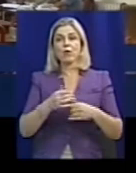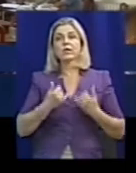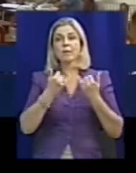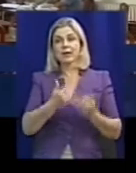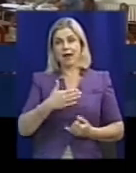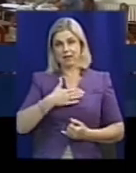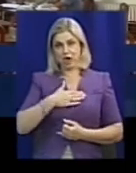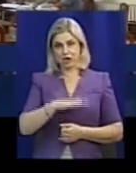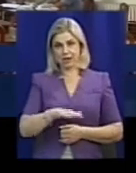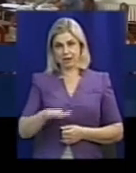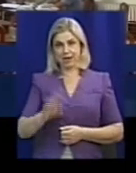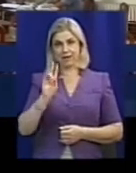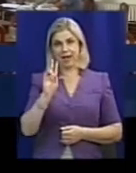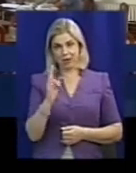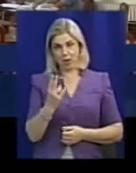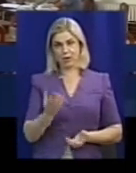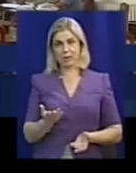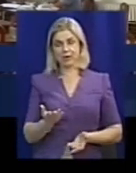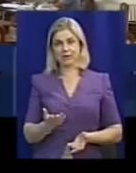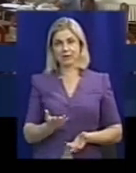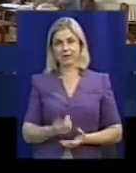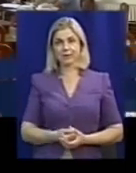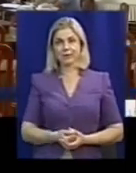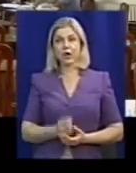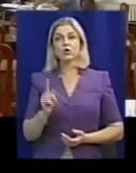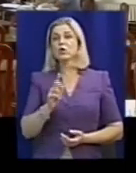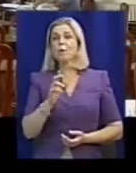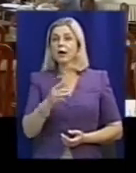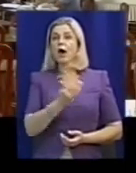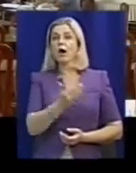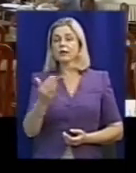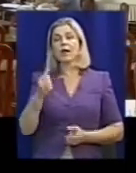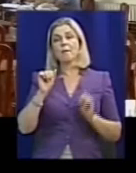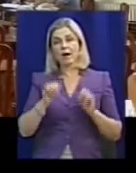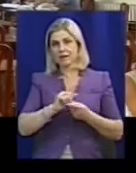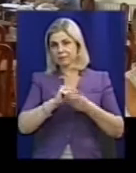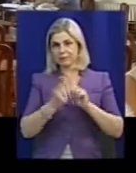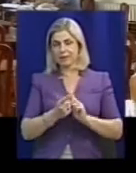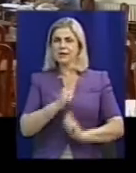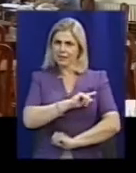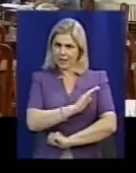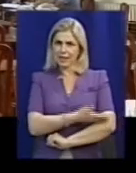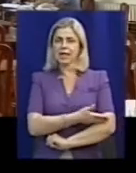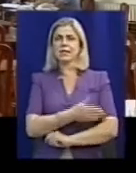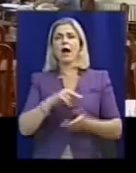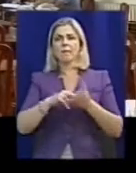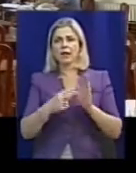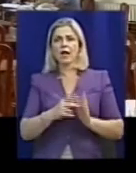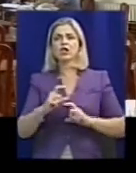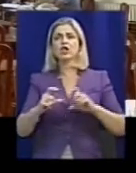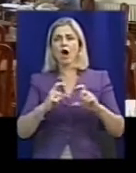Ми в основному проводимо це для наших дітей, для миколаївських, для того, щоб вони змогли стати сильніше у плані шахової